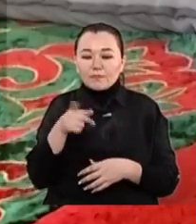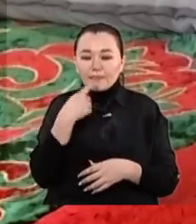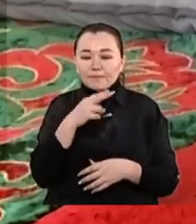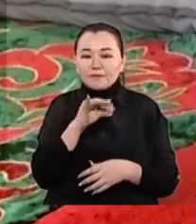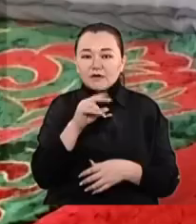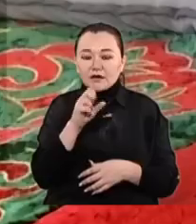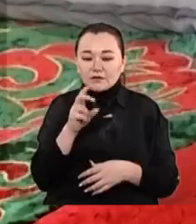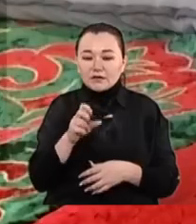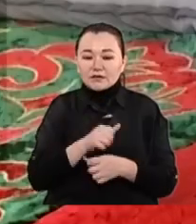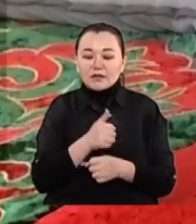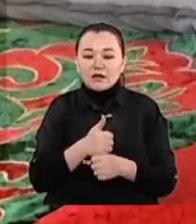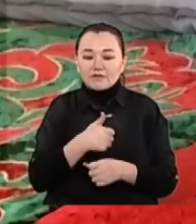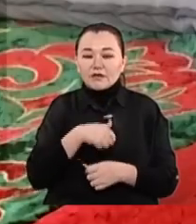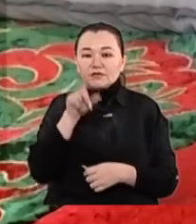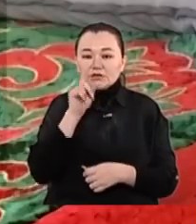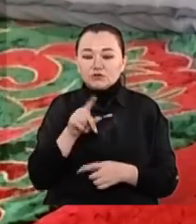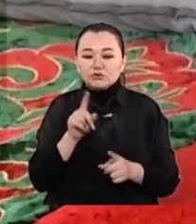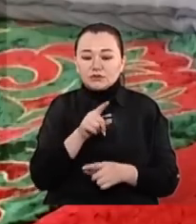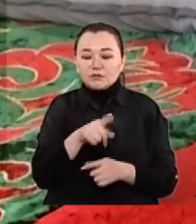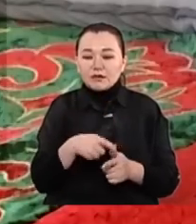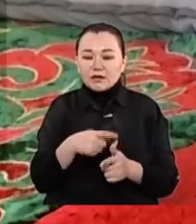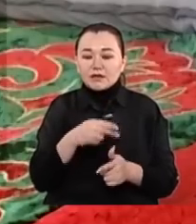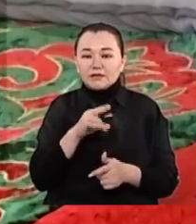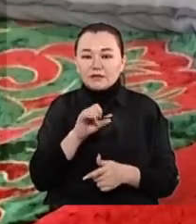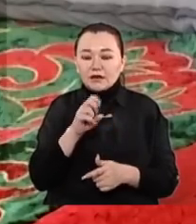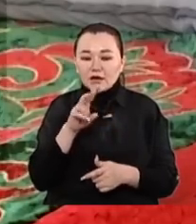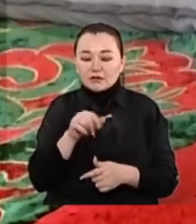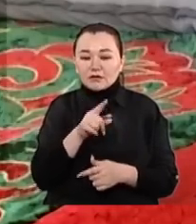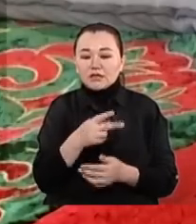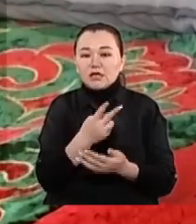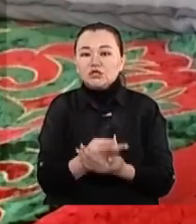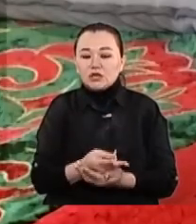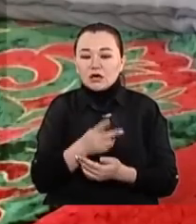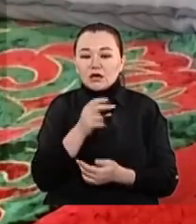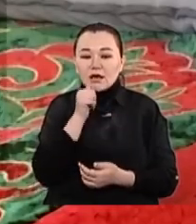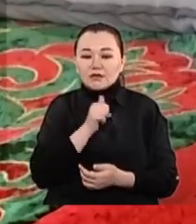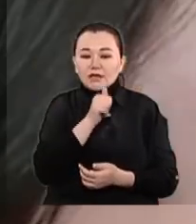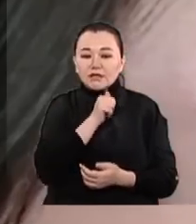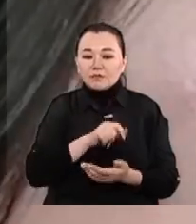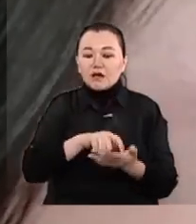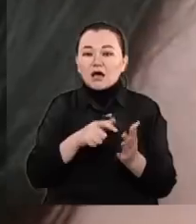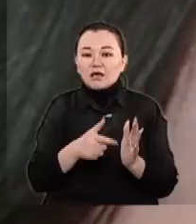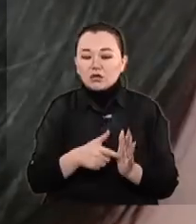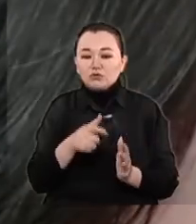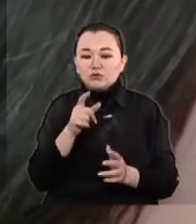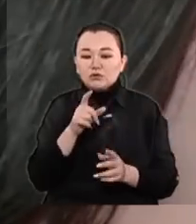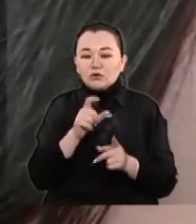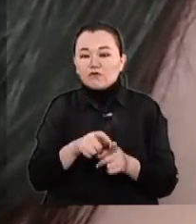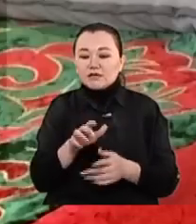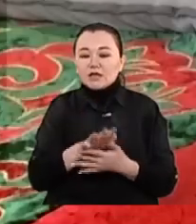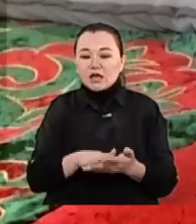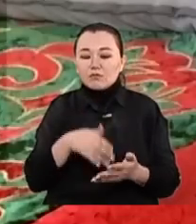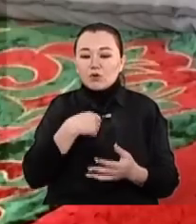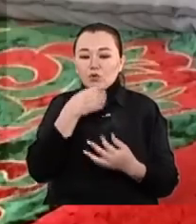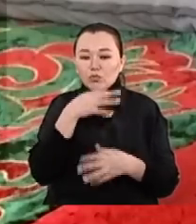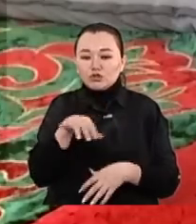Диана, самое главное, я знаю, что тебя зовут Диана. Ты лежишь в анонимном отделе. На основе заявления біз кез